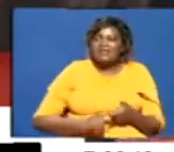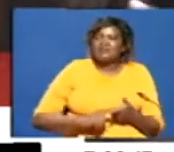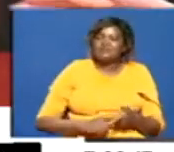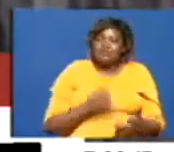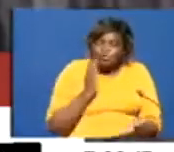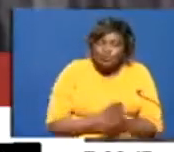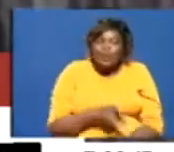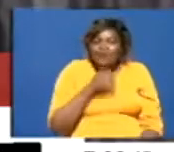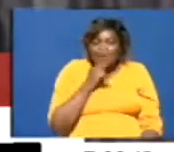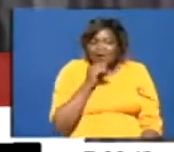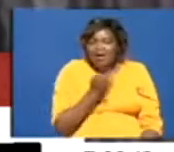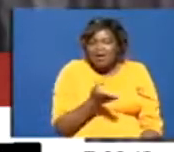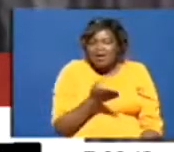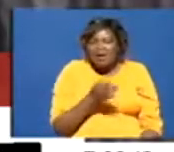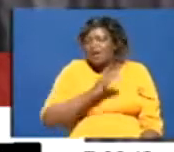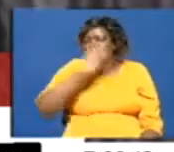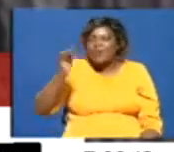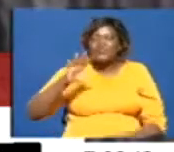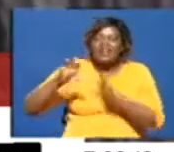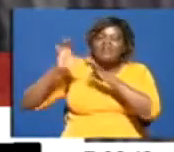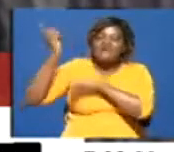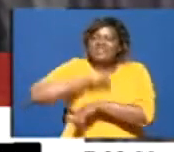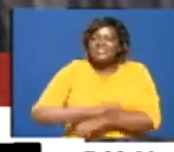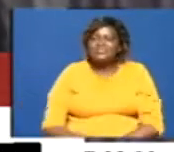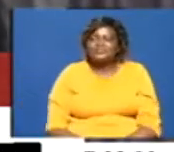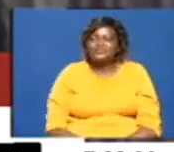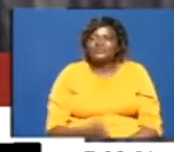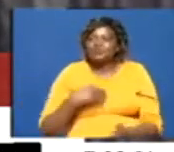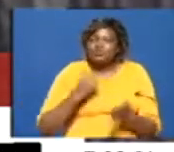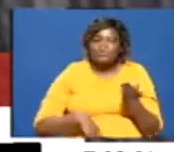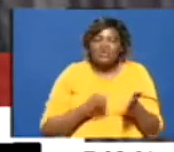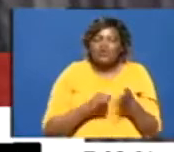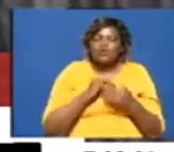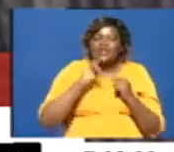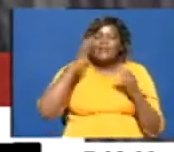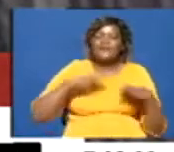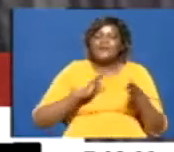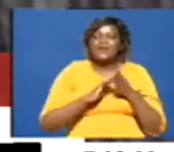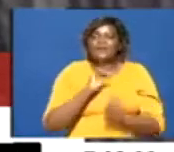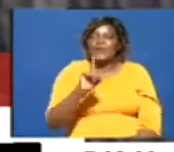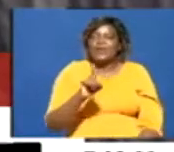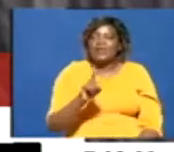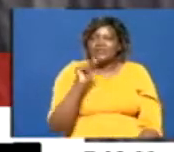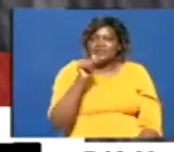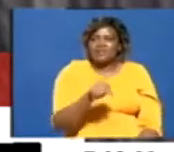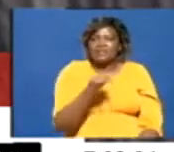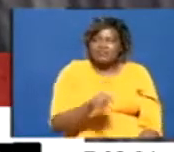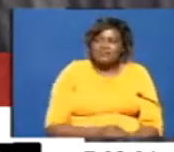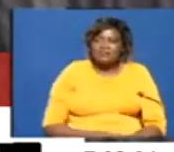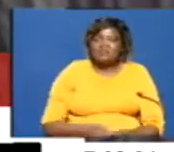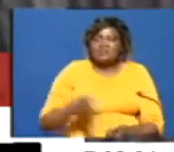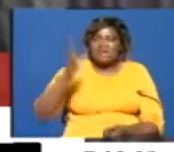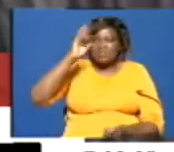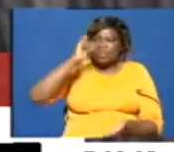umepanda. Tunataka kuona kama Wakenya wote wanakuwa kitu kimoja. Hii ndio sababu